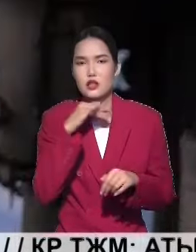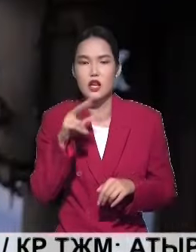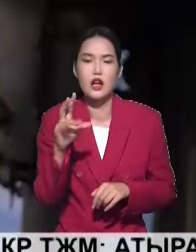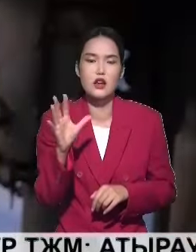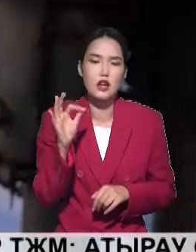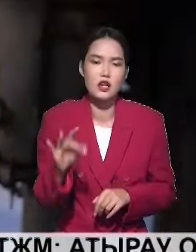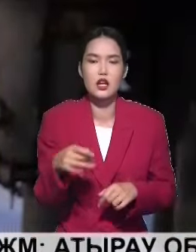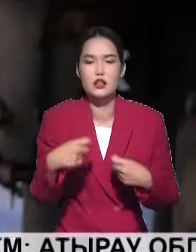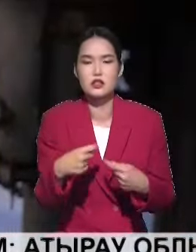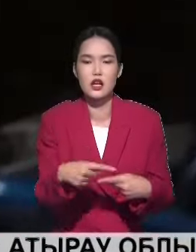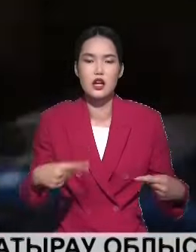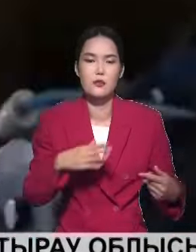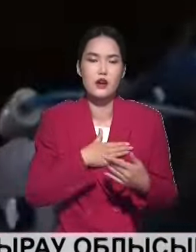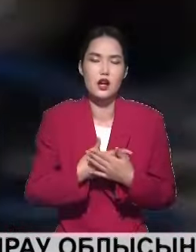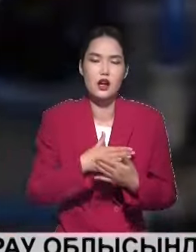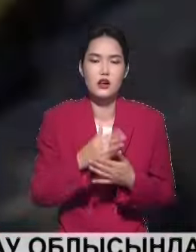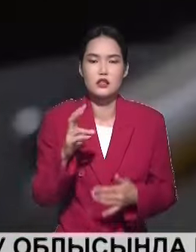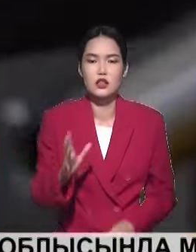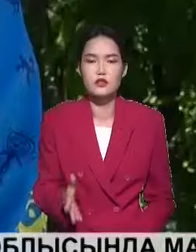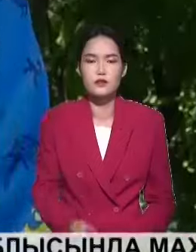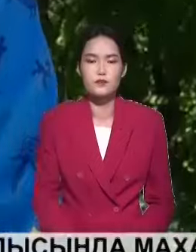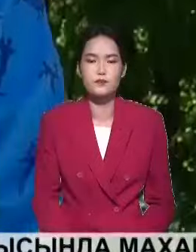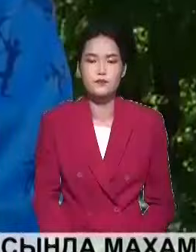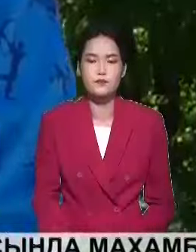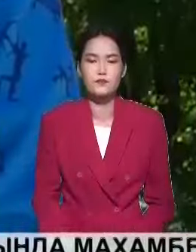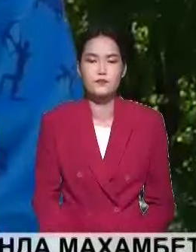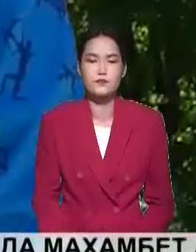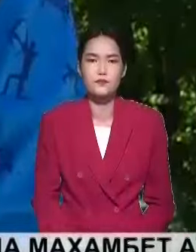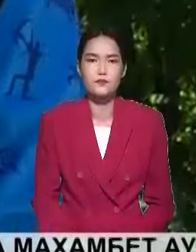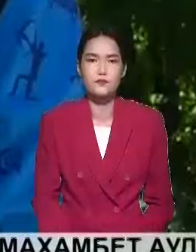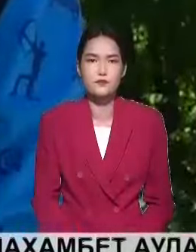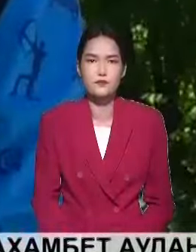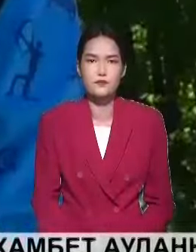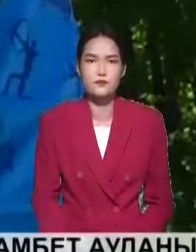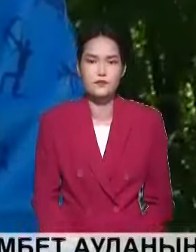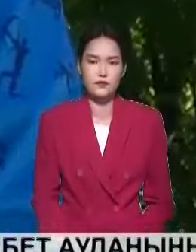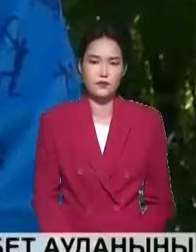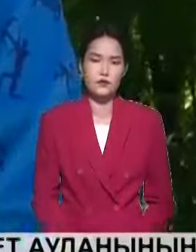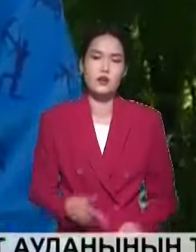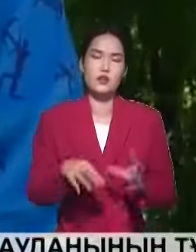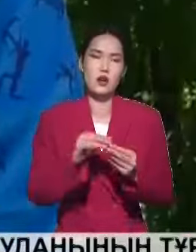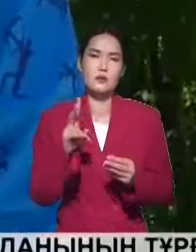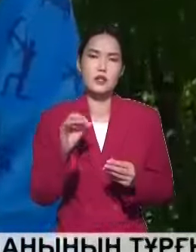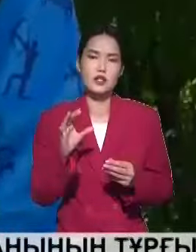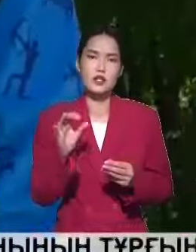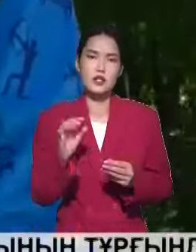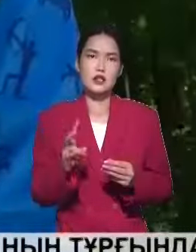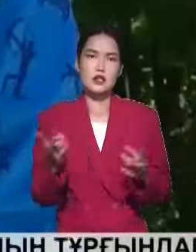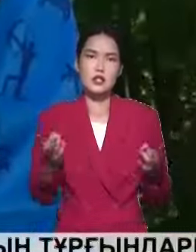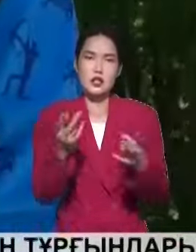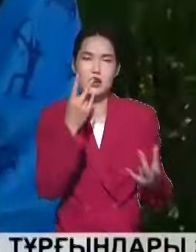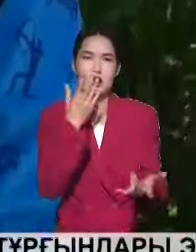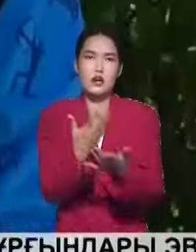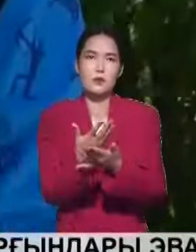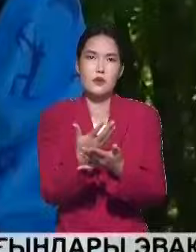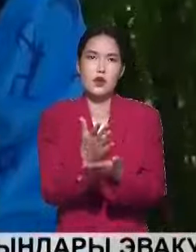азайту жақсылыққа апармайтынын айтады. Былтыр 7 ғалым келді. Шетелден ол ғалымдар шетелдегі